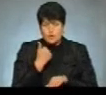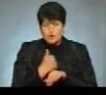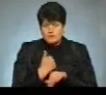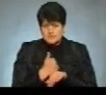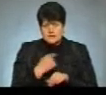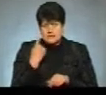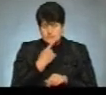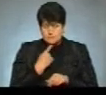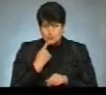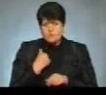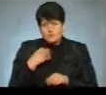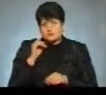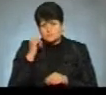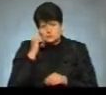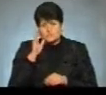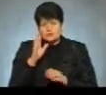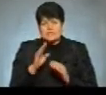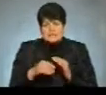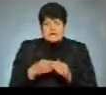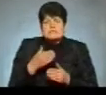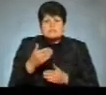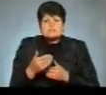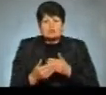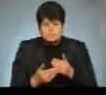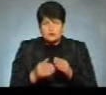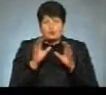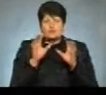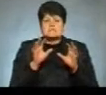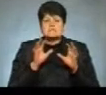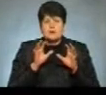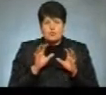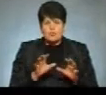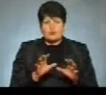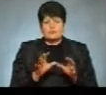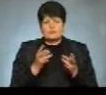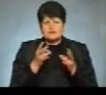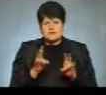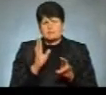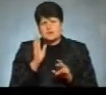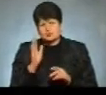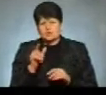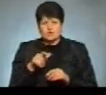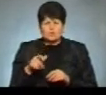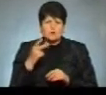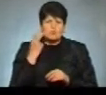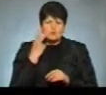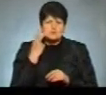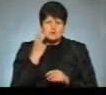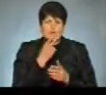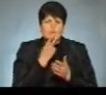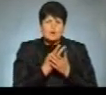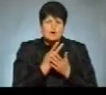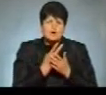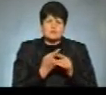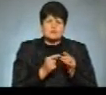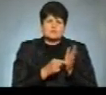мови. Я сподіваюся, він стане якраз наступним кроком законним і не прийдеться людям постійно, як котам, показувати, що ну,